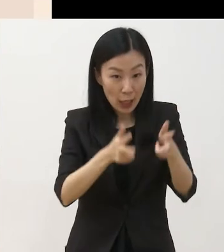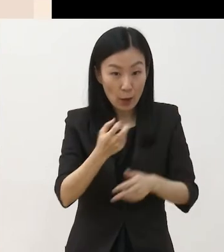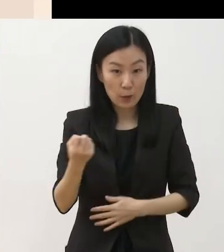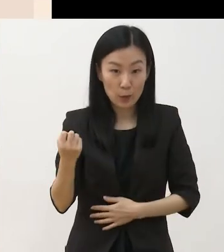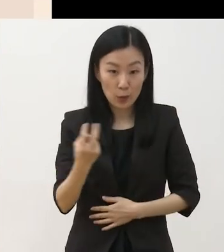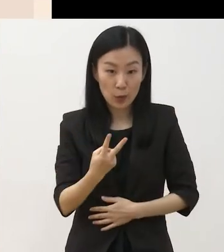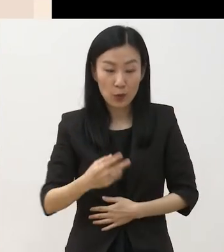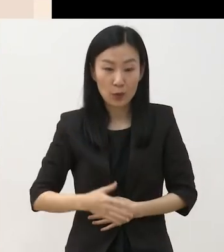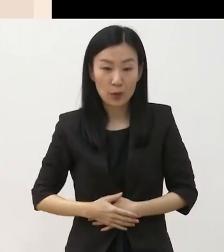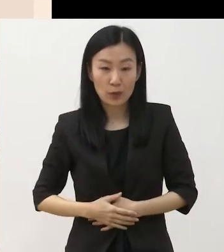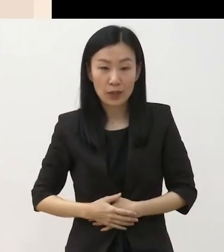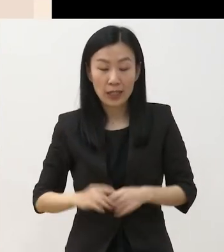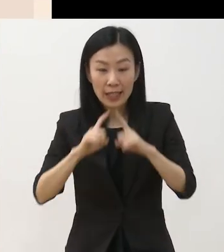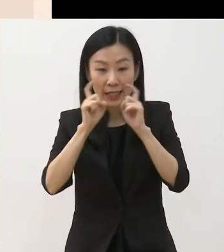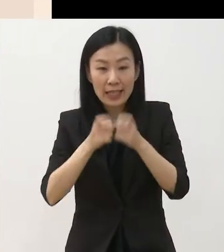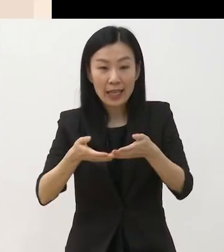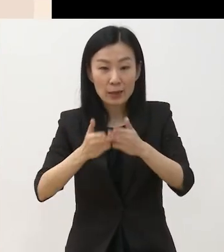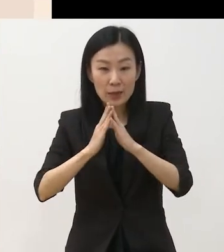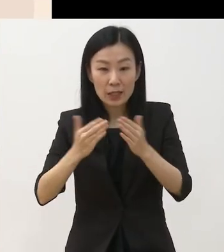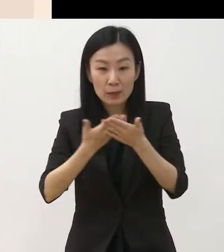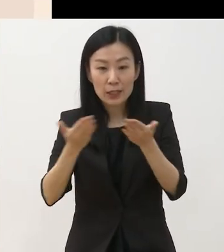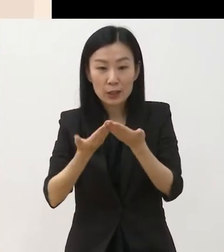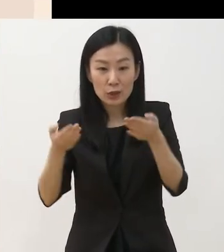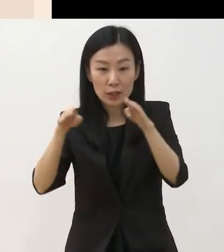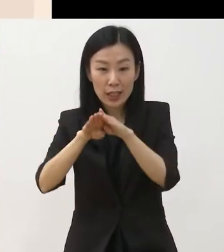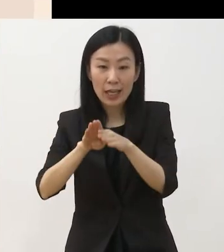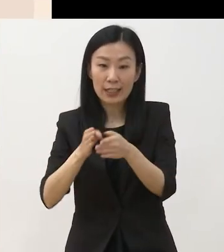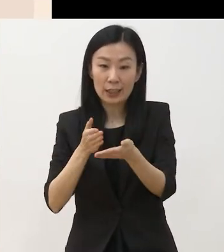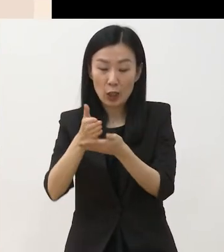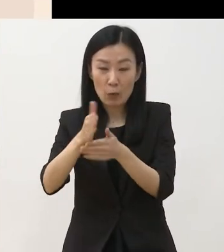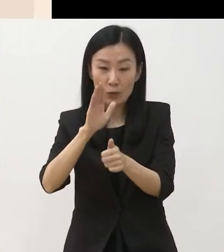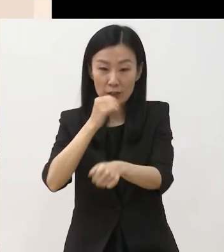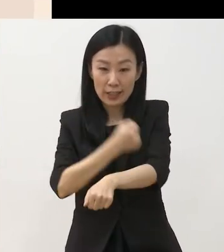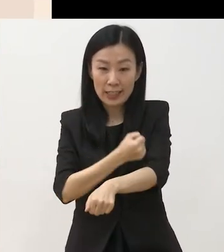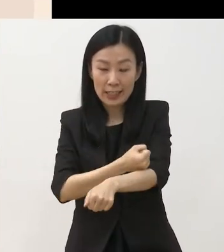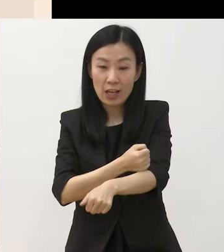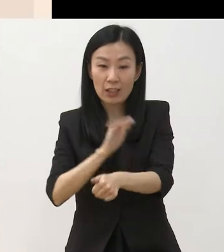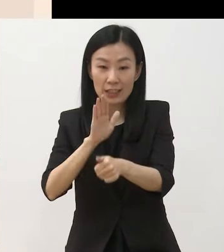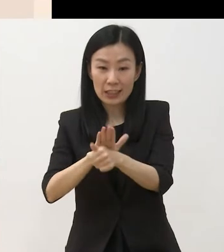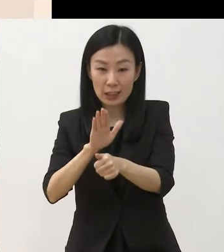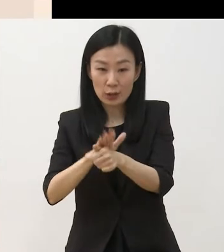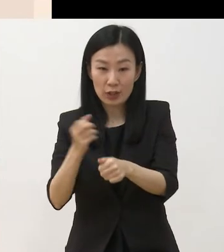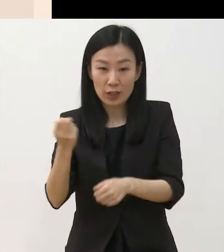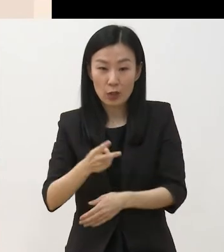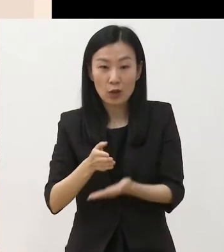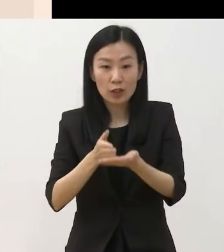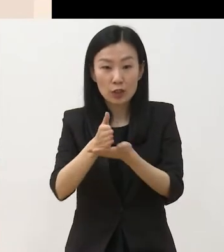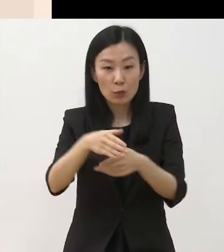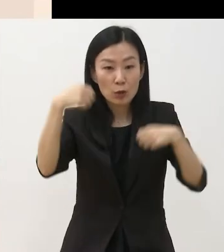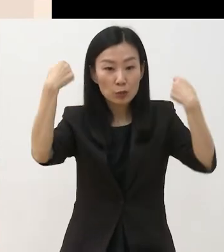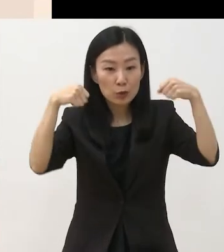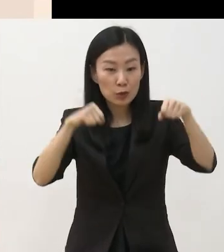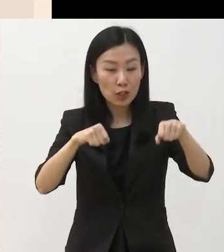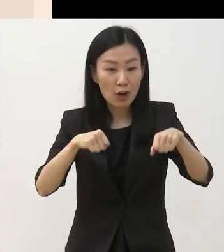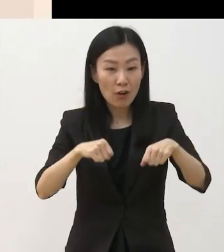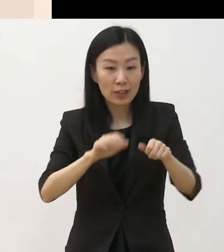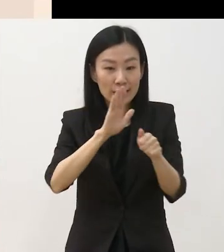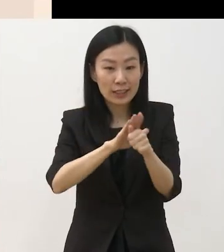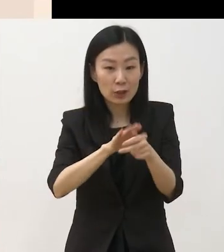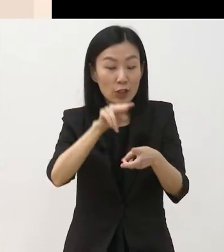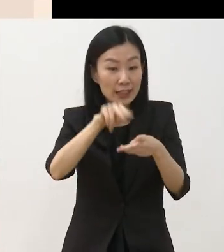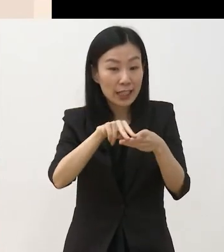그리고 사립미술관 전문 인력 지원 사업, 전문 무용수 지원센터 운영 지원 사업